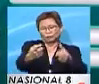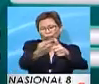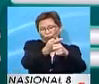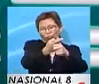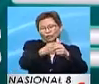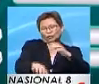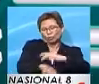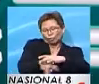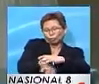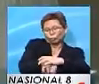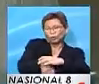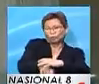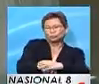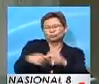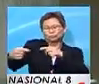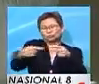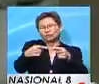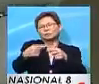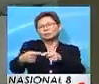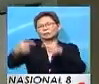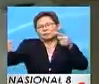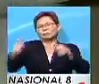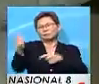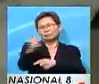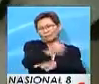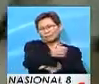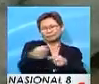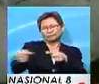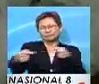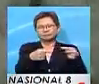diunti untuk pertemuan dengan lawan